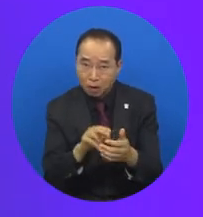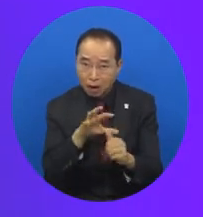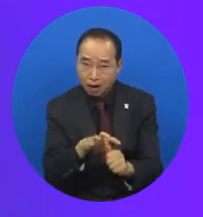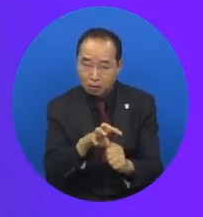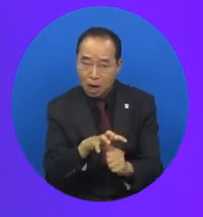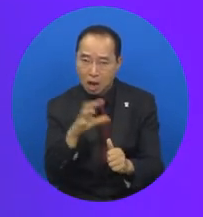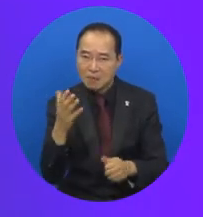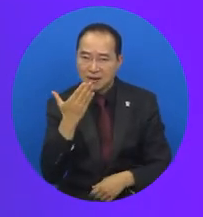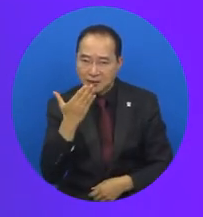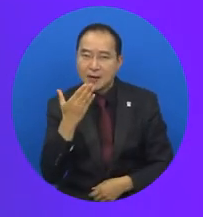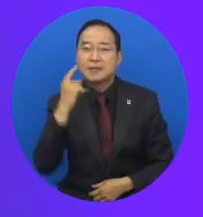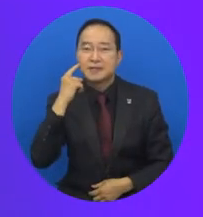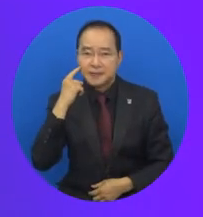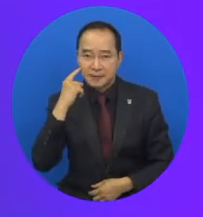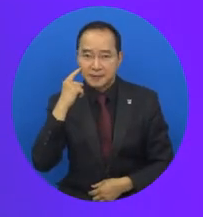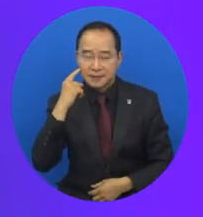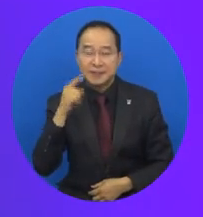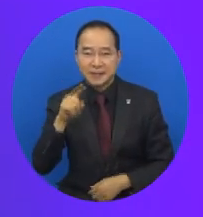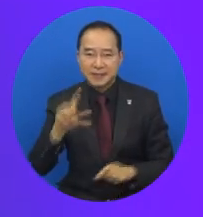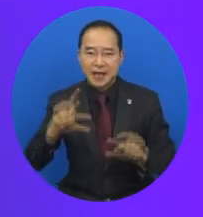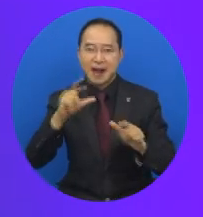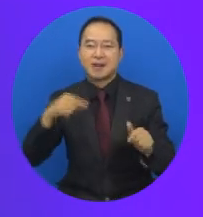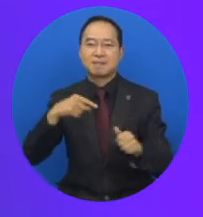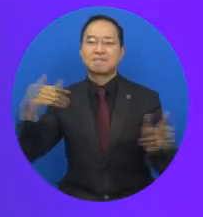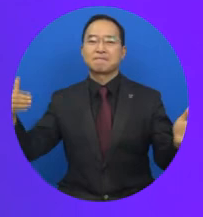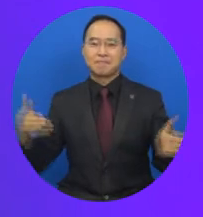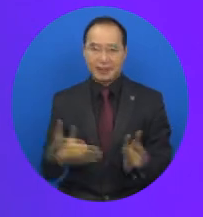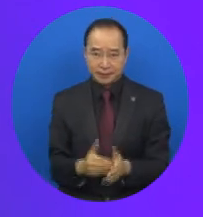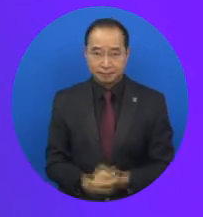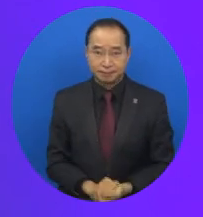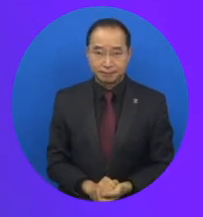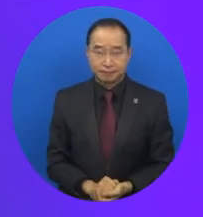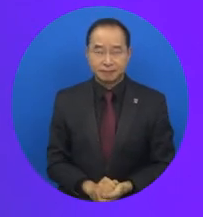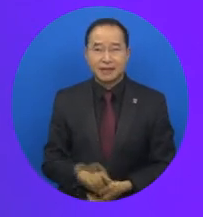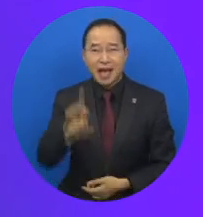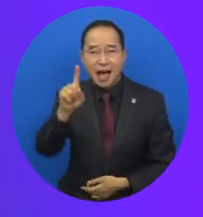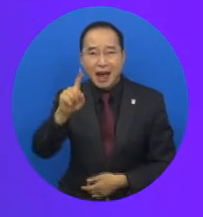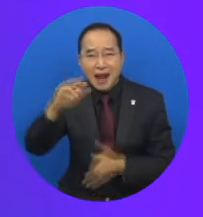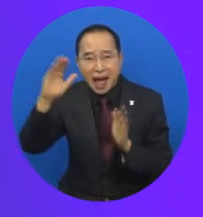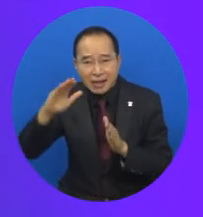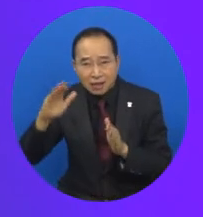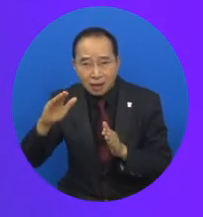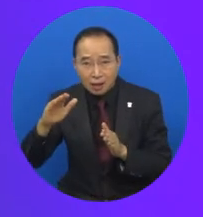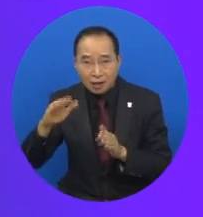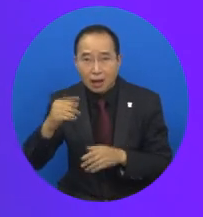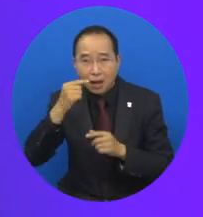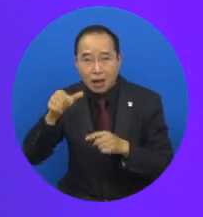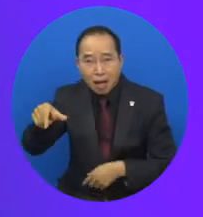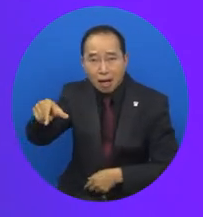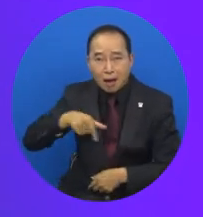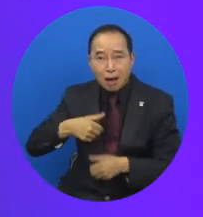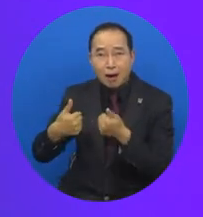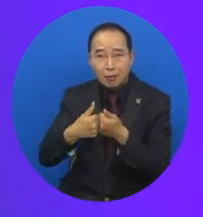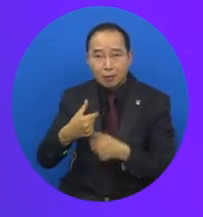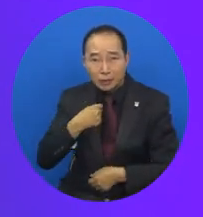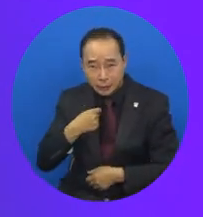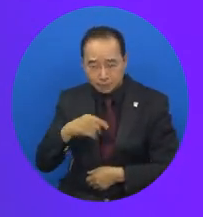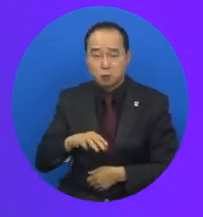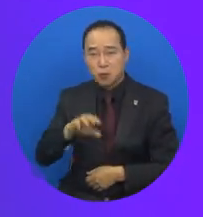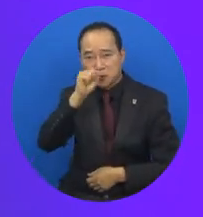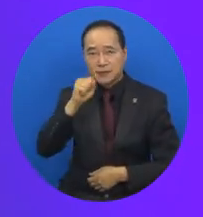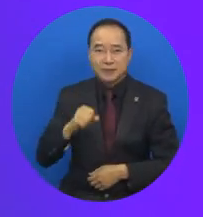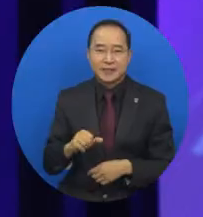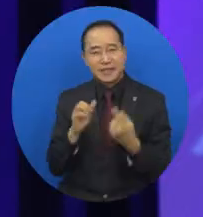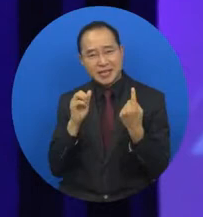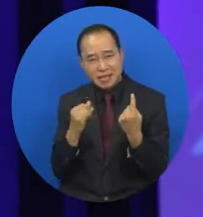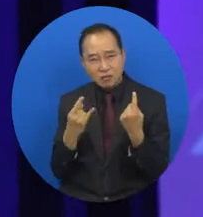있겠구나 라고 생각을 했습니다. 그리고 뿌듯하게 그날을 마감했고 그리고 한 학생이 저와 개인 면담을